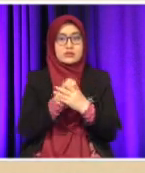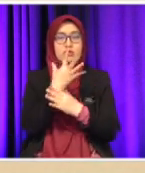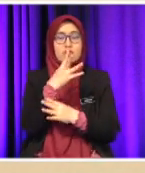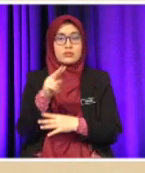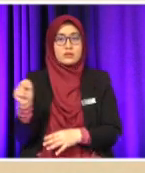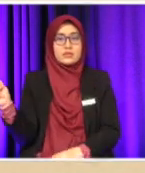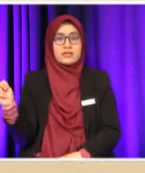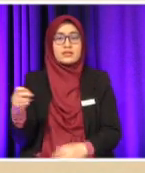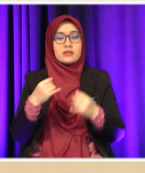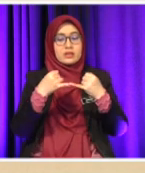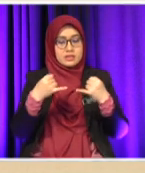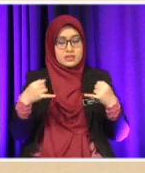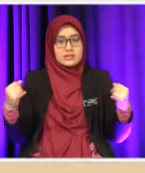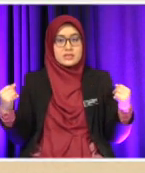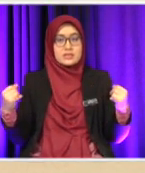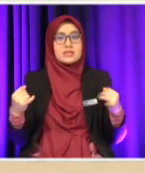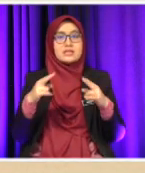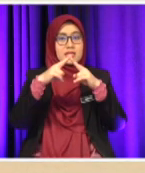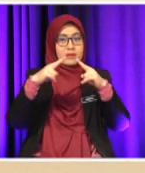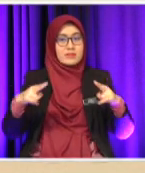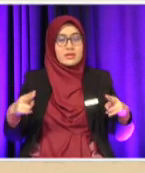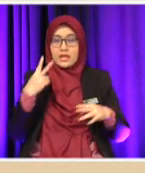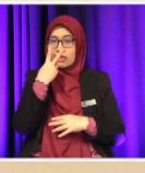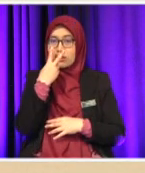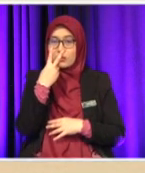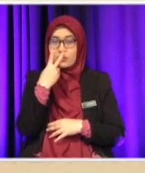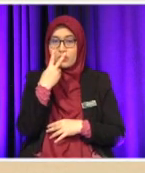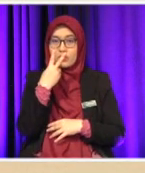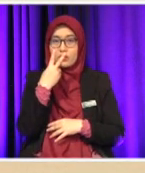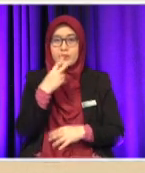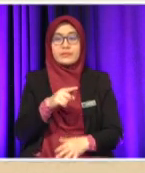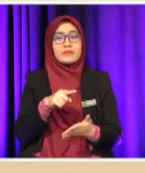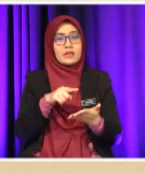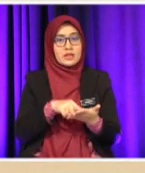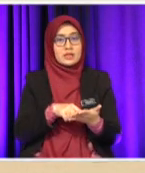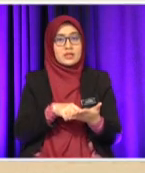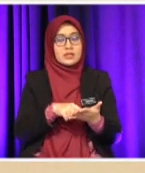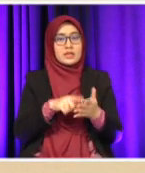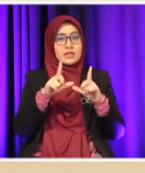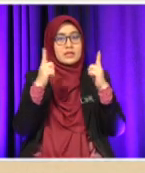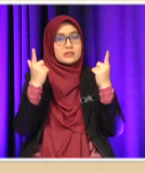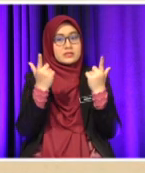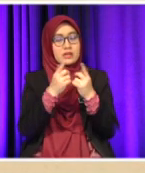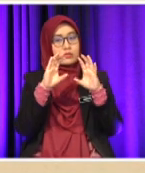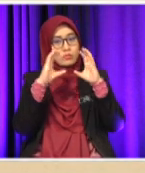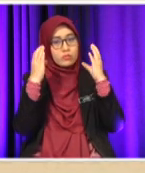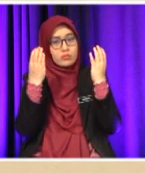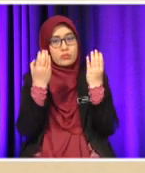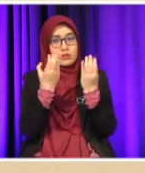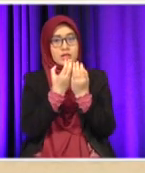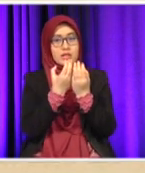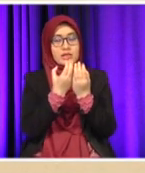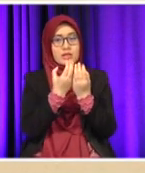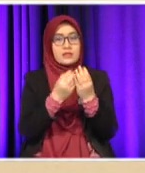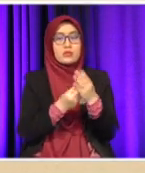jenis habitat kita akan tengok ini penjelasan kumpulan tumbuhan narkotik berdasarkan habitat